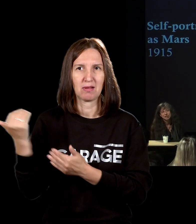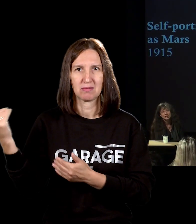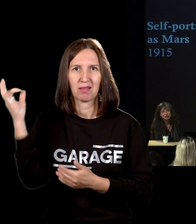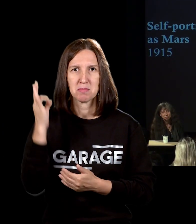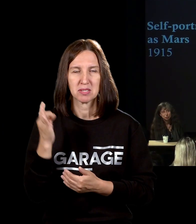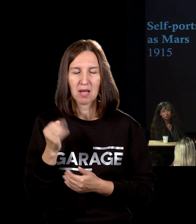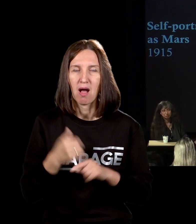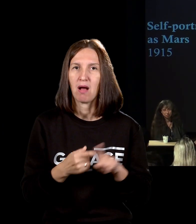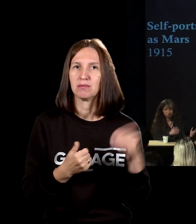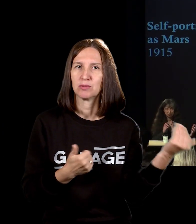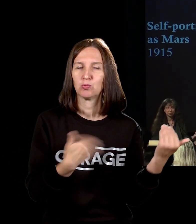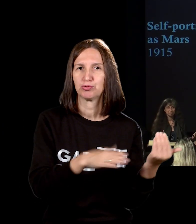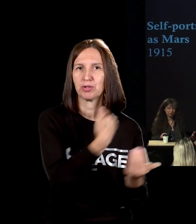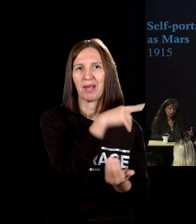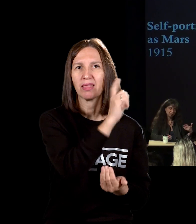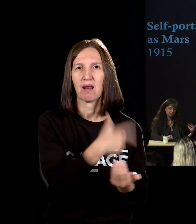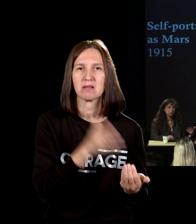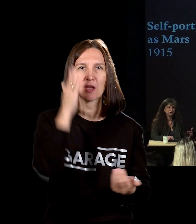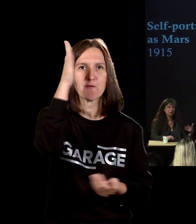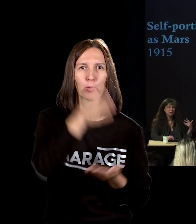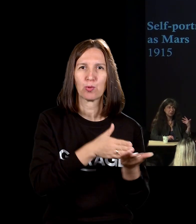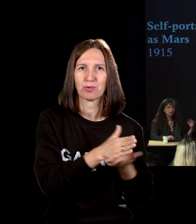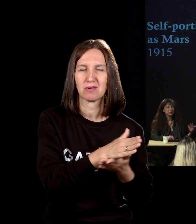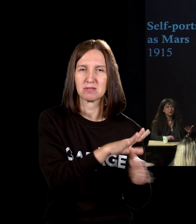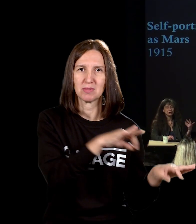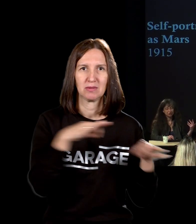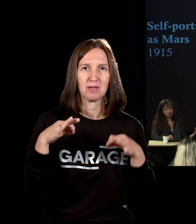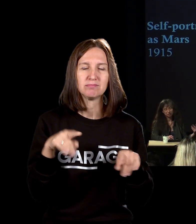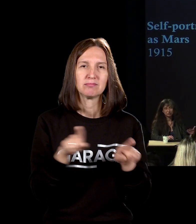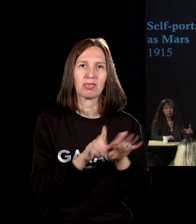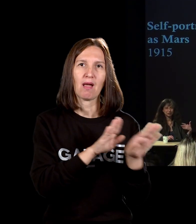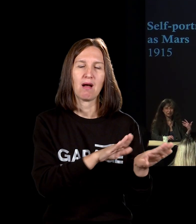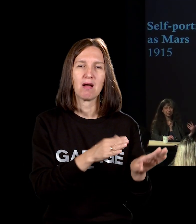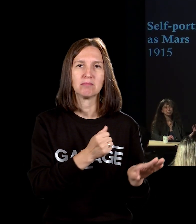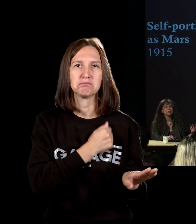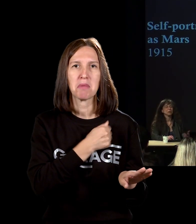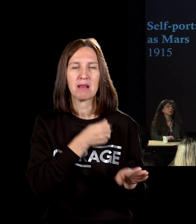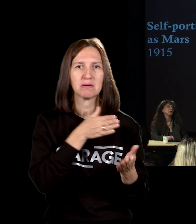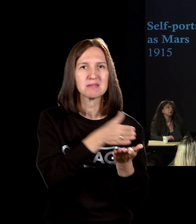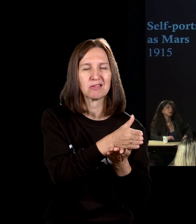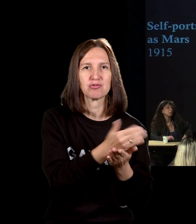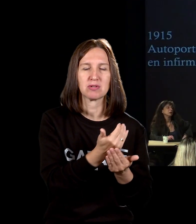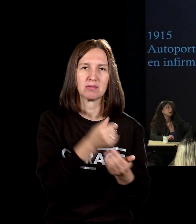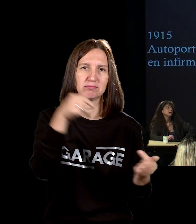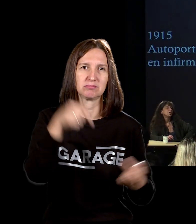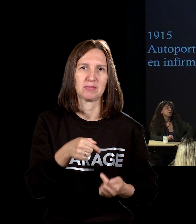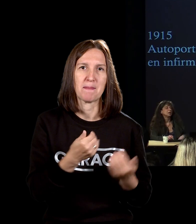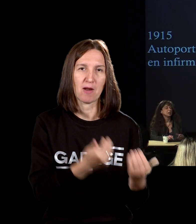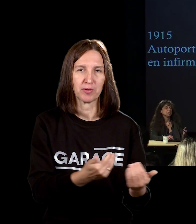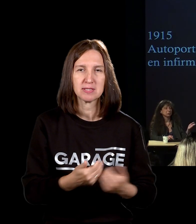футуризма. С его как раз вот этой милитаристической направленностью, которая там